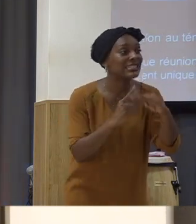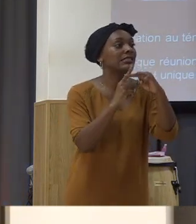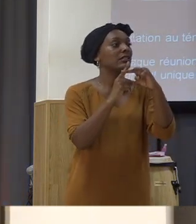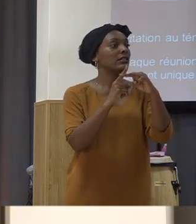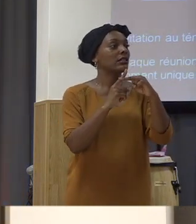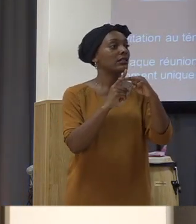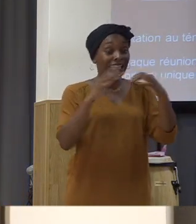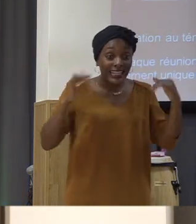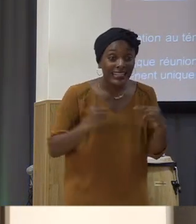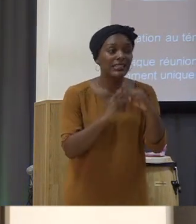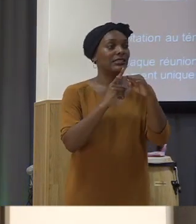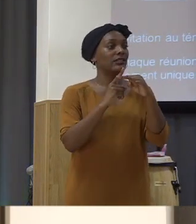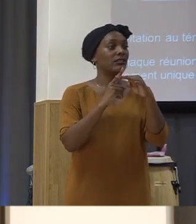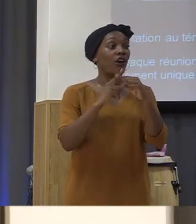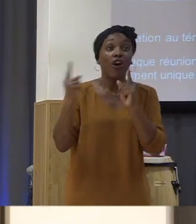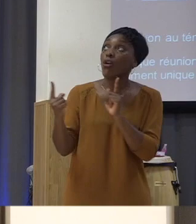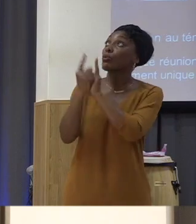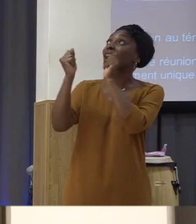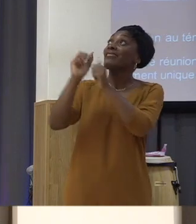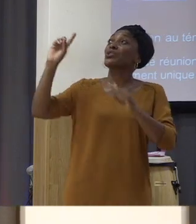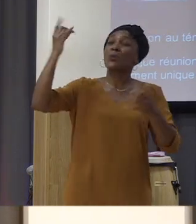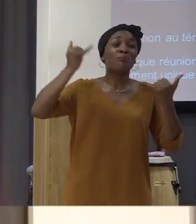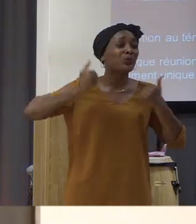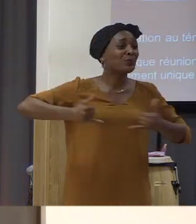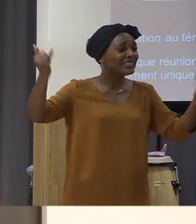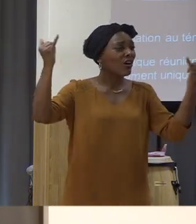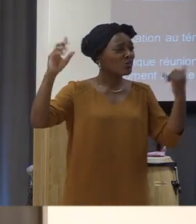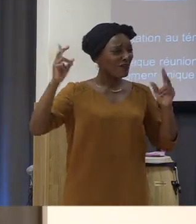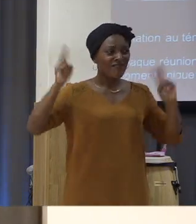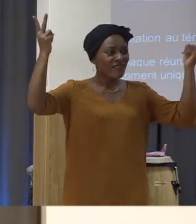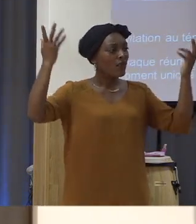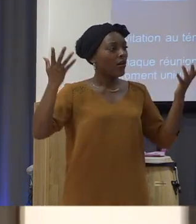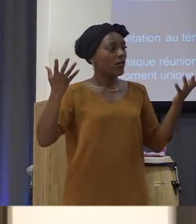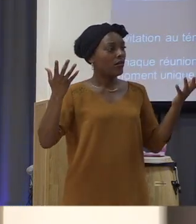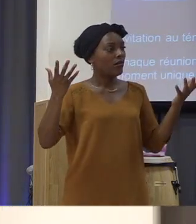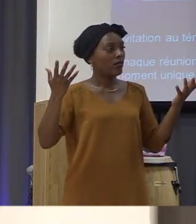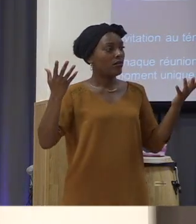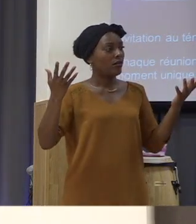là dans une rencontre avec le Dieu puissant, avec le Dieu vivant.